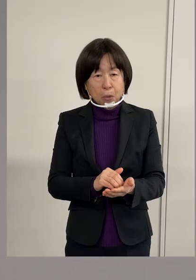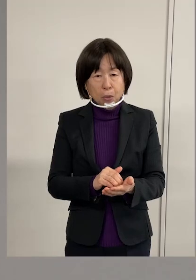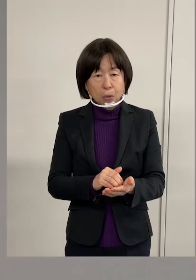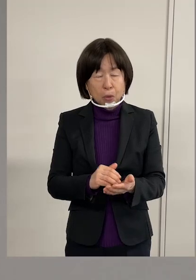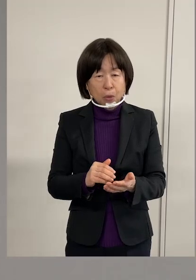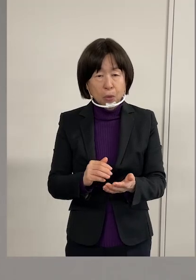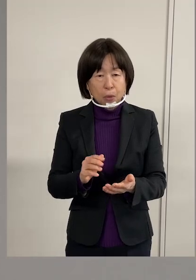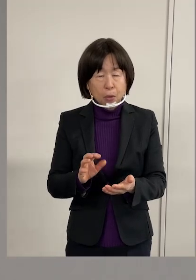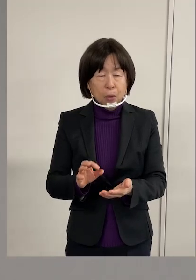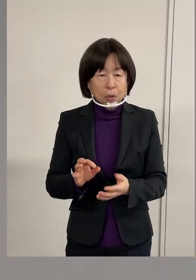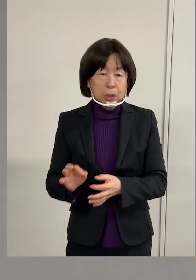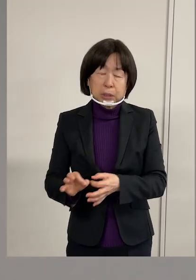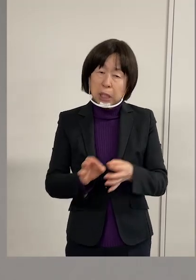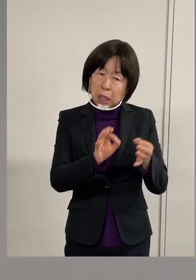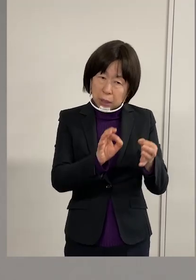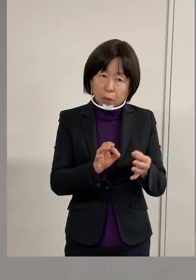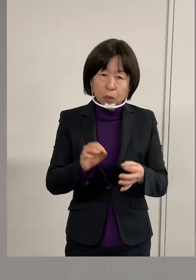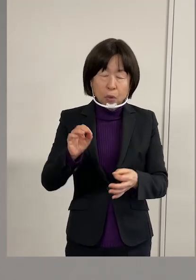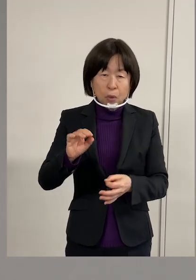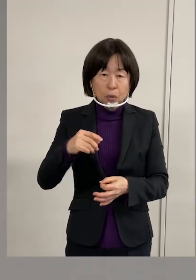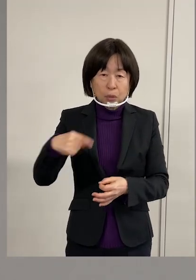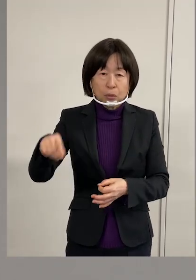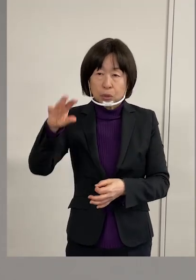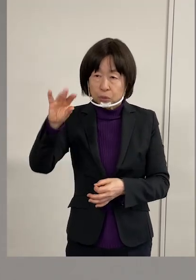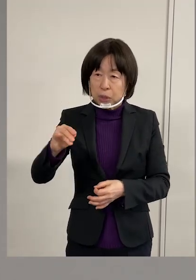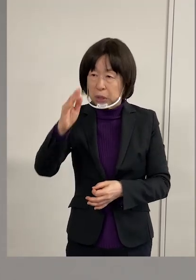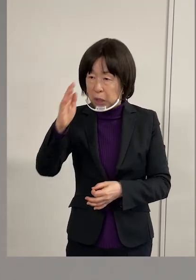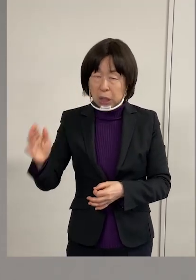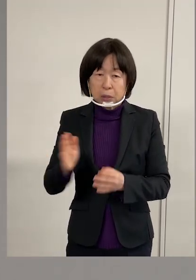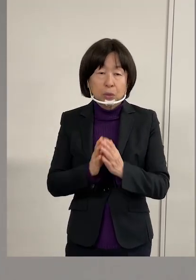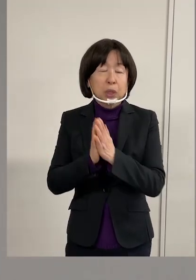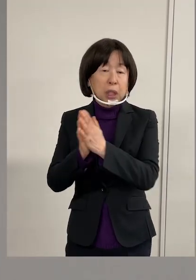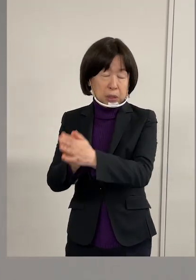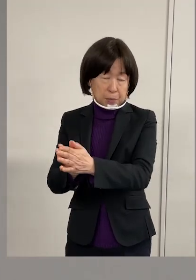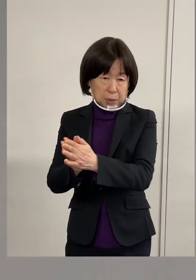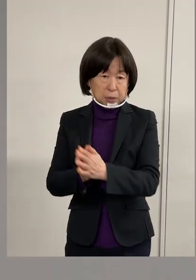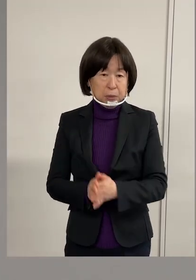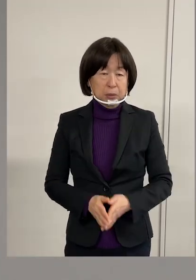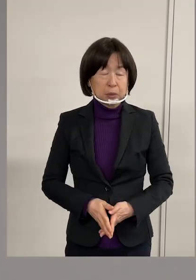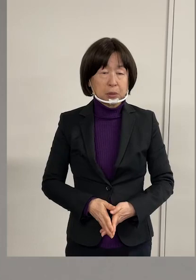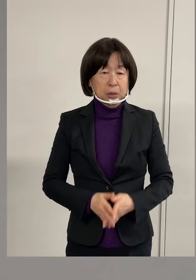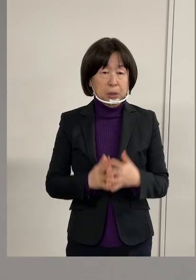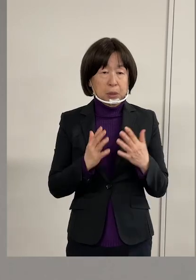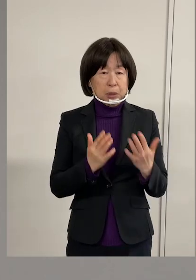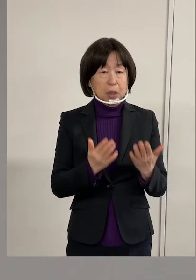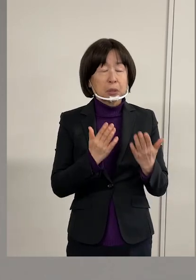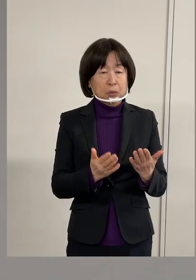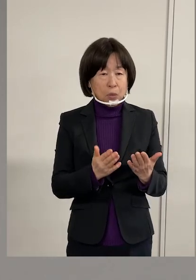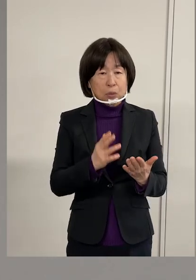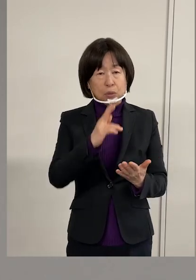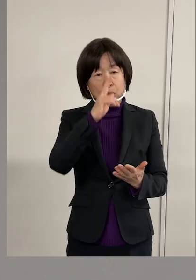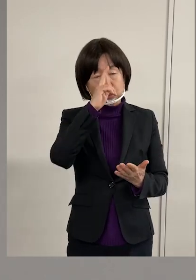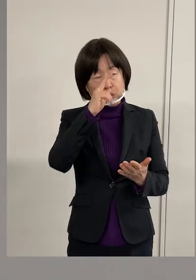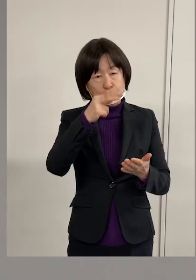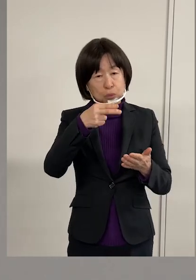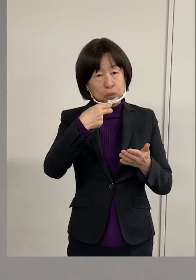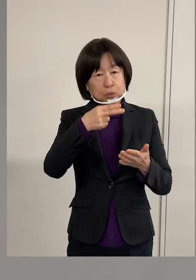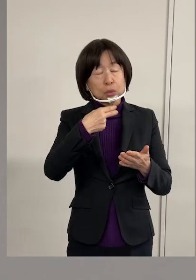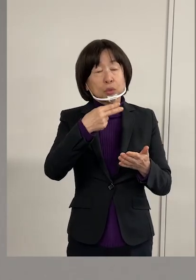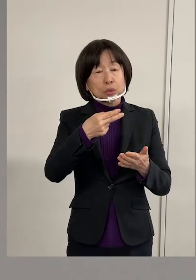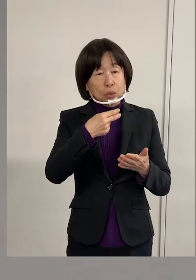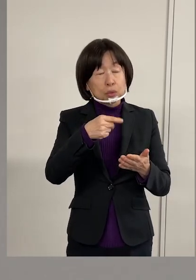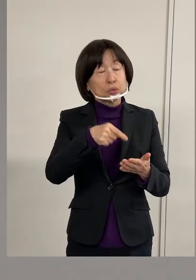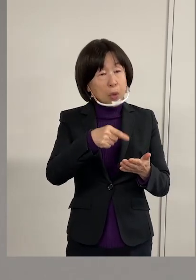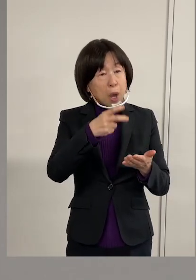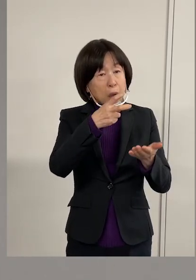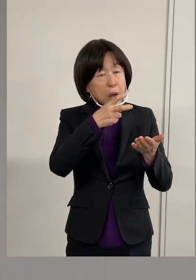願いをしているところです。ただやっぱり学校給食というのはですね、まあ、本来的に言うと給食法っていう法